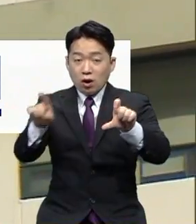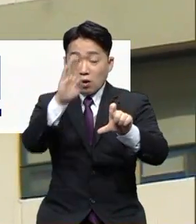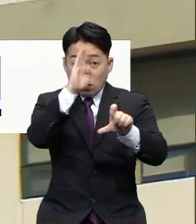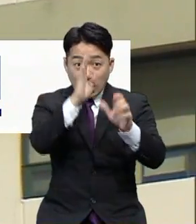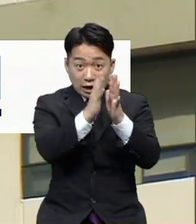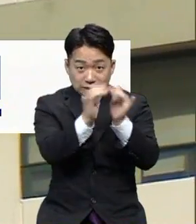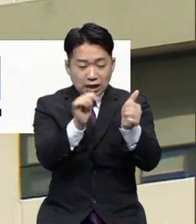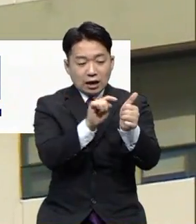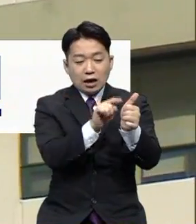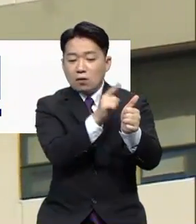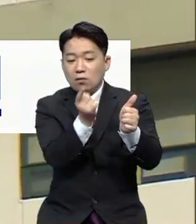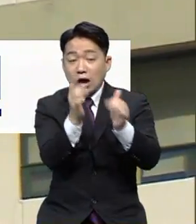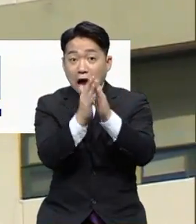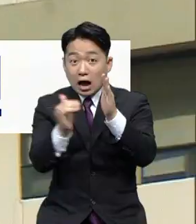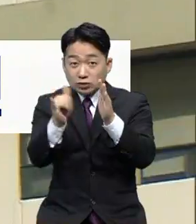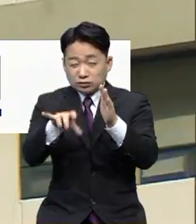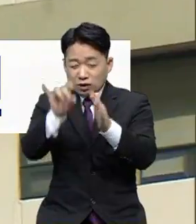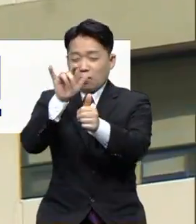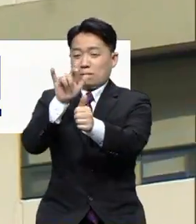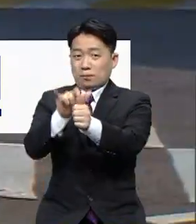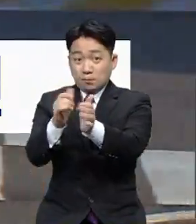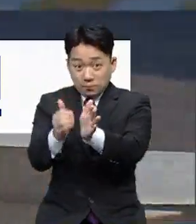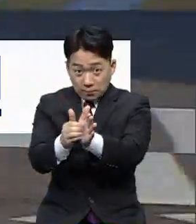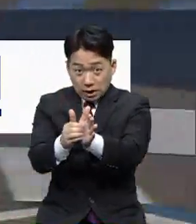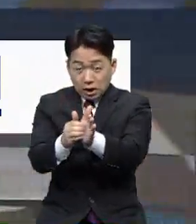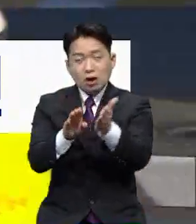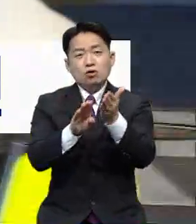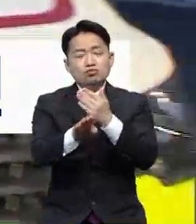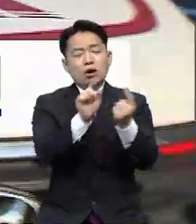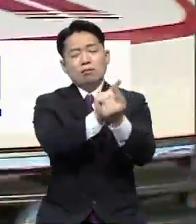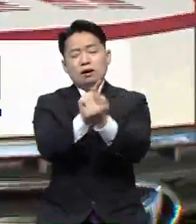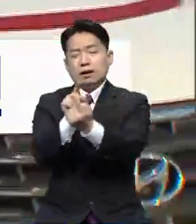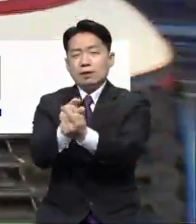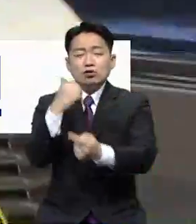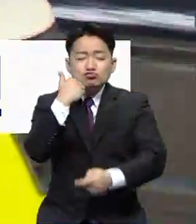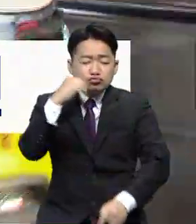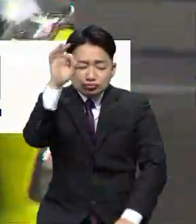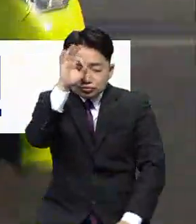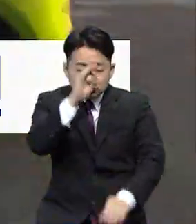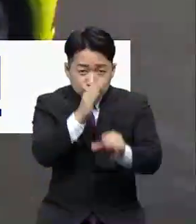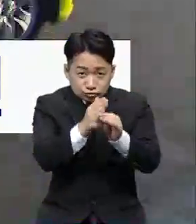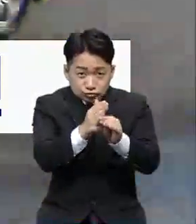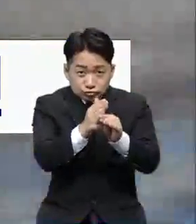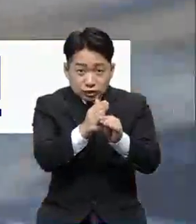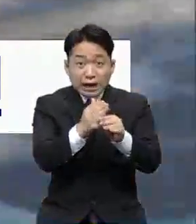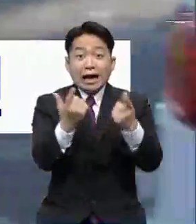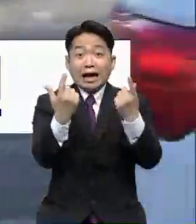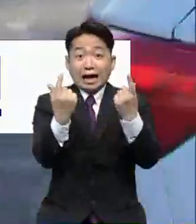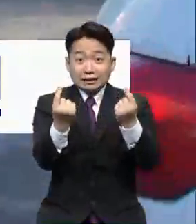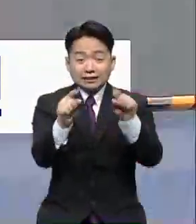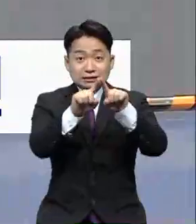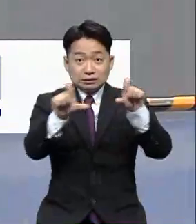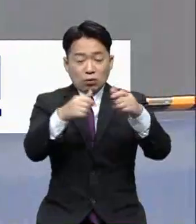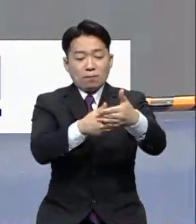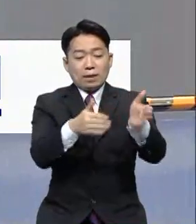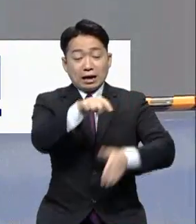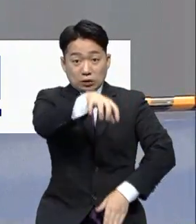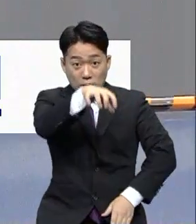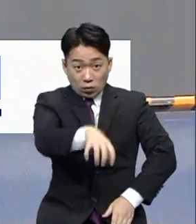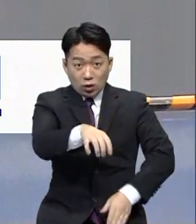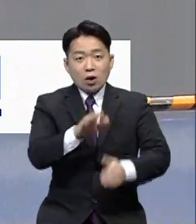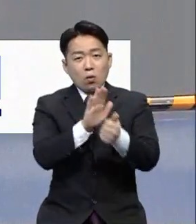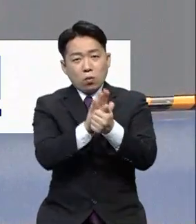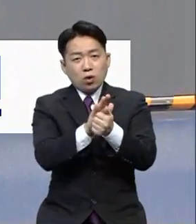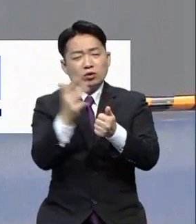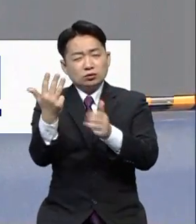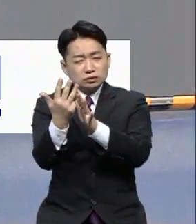보호자가 처음 확진 판정을 받았습니다. 이후 접촉자를 조사하는 과정에서 같은 병동에 있던 환자 10명과 간병인